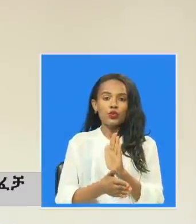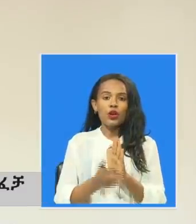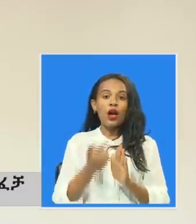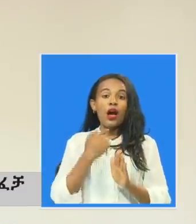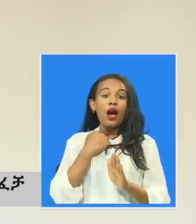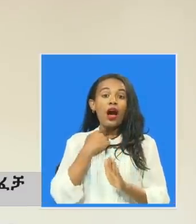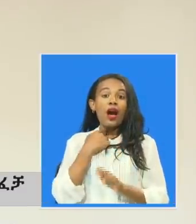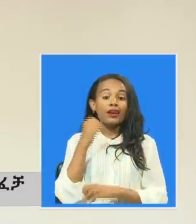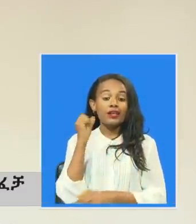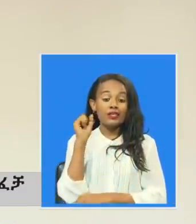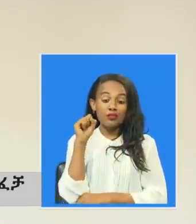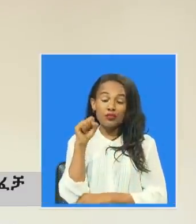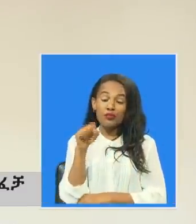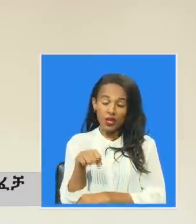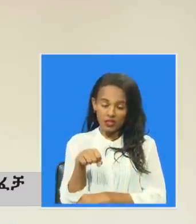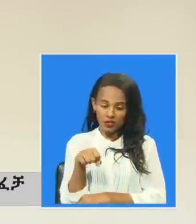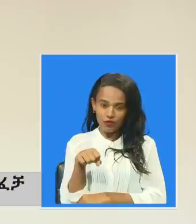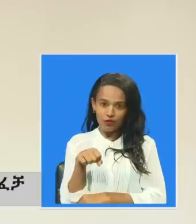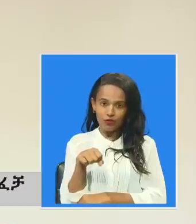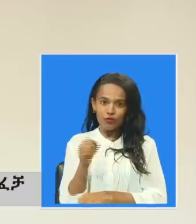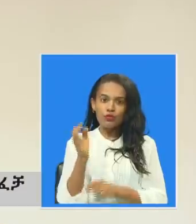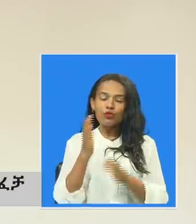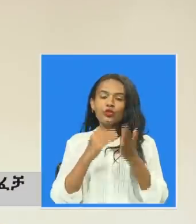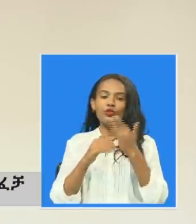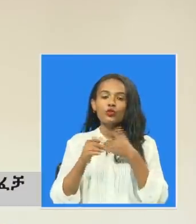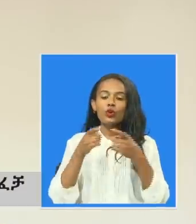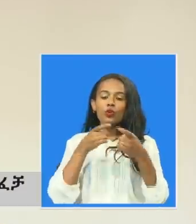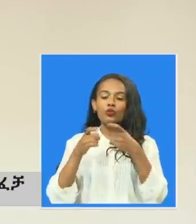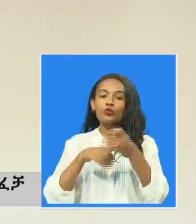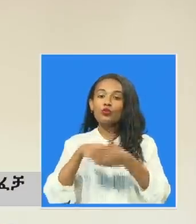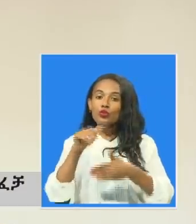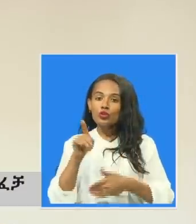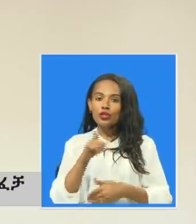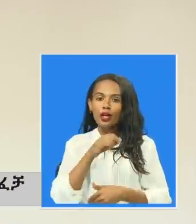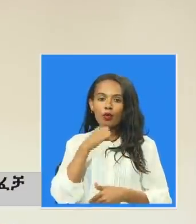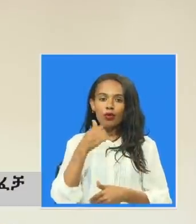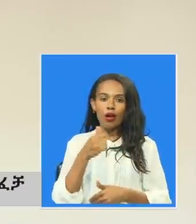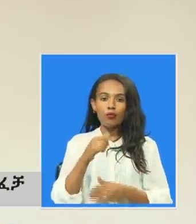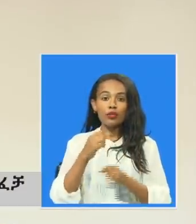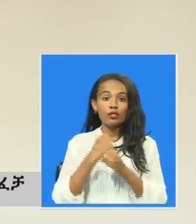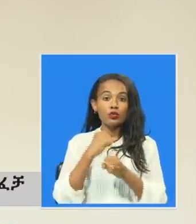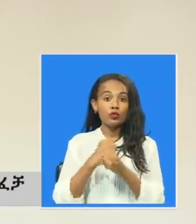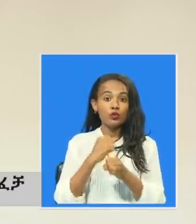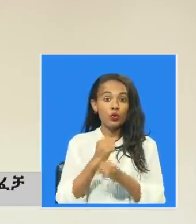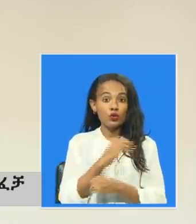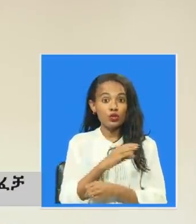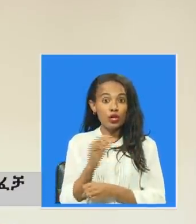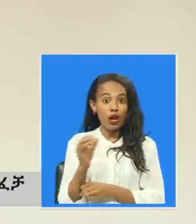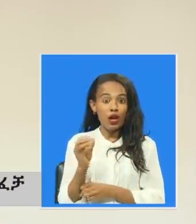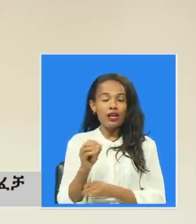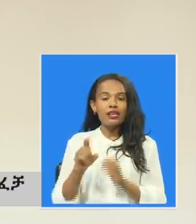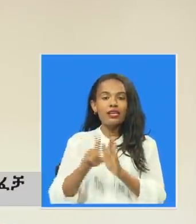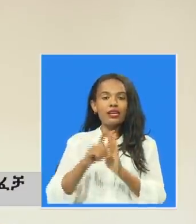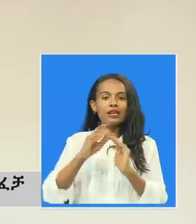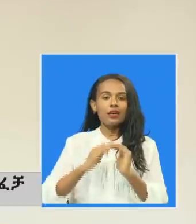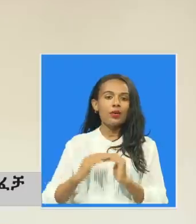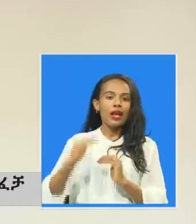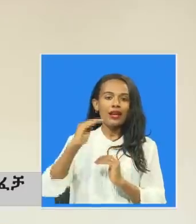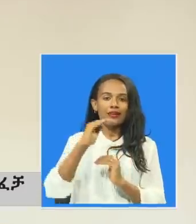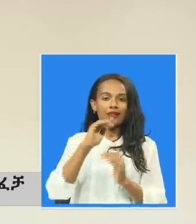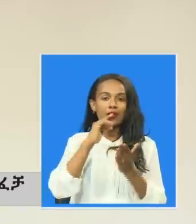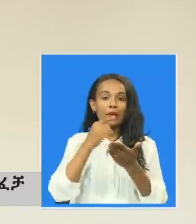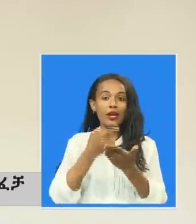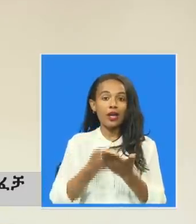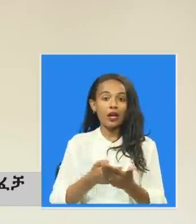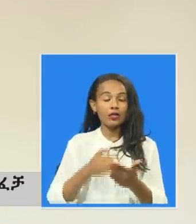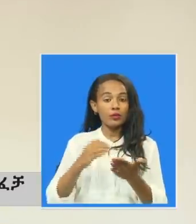አንገት ቢያስደፉንም ችግሩ ከቁጥጥር ውጪ እንዳይወጣ በተሰሩ ስራዎችና የህግ የበላይነትን